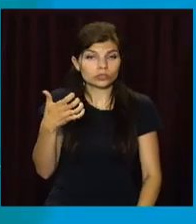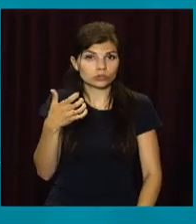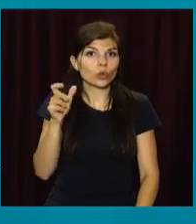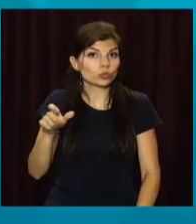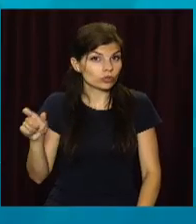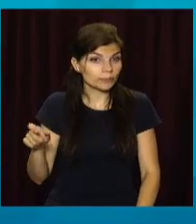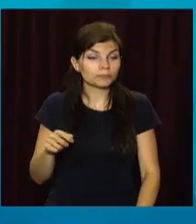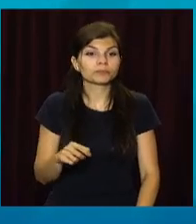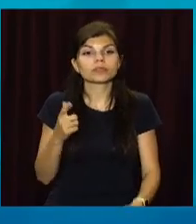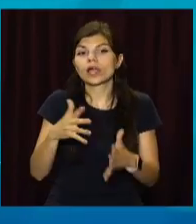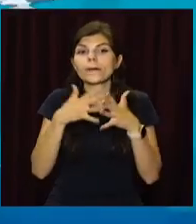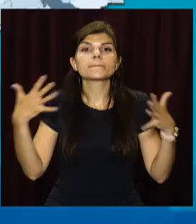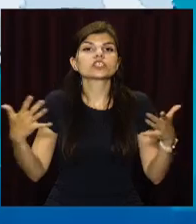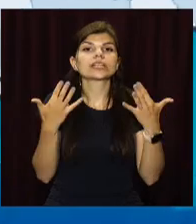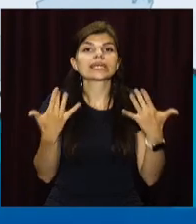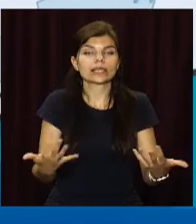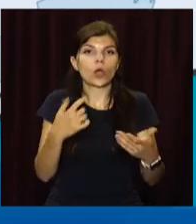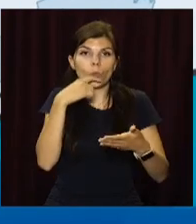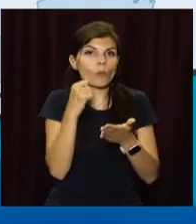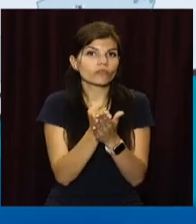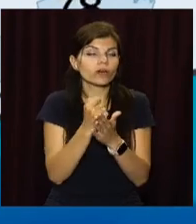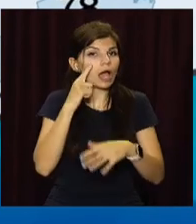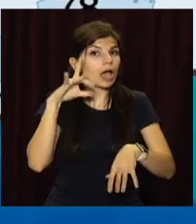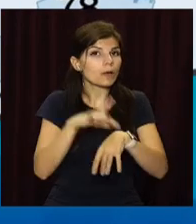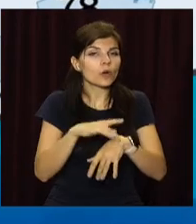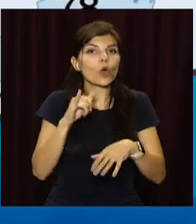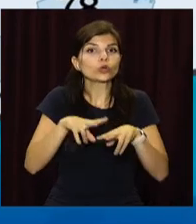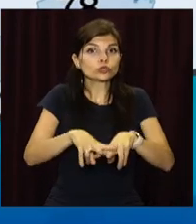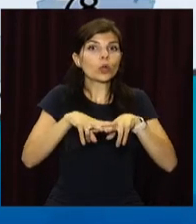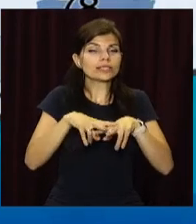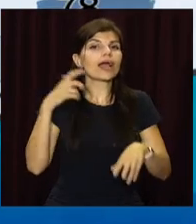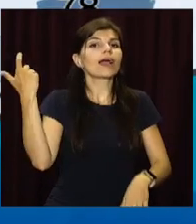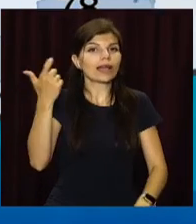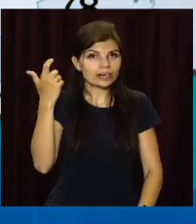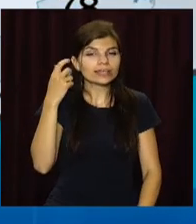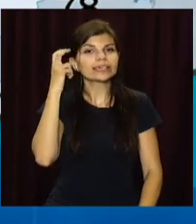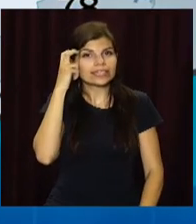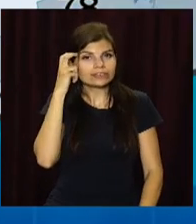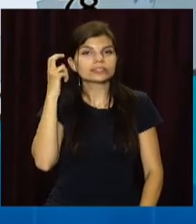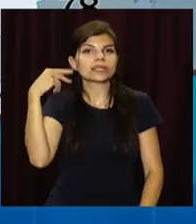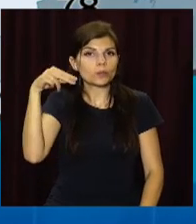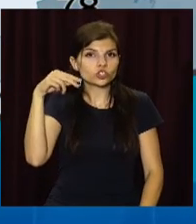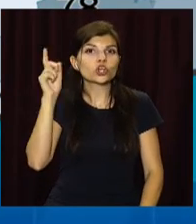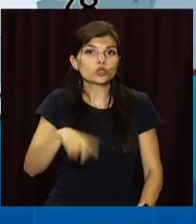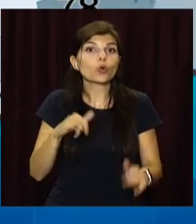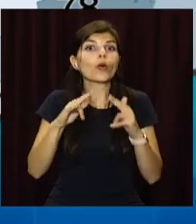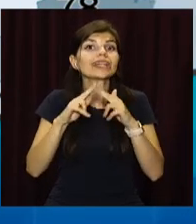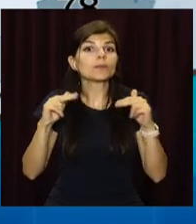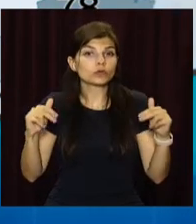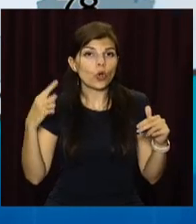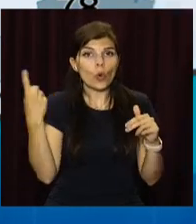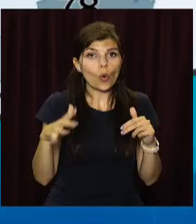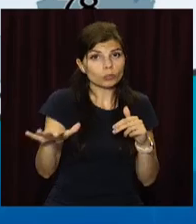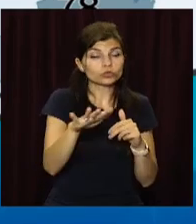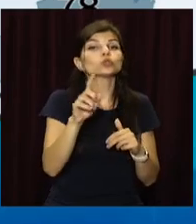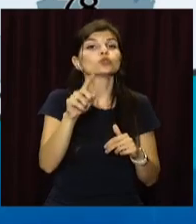тисячі людей. Найбільшу кількість підтверджених випадків зафіксували у столиці, Харківській, Київській, Запорізькій, а також у Дніпропетровській